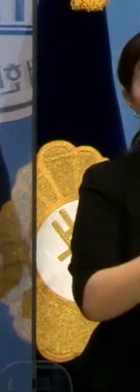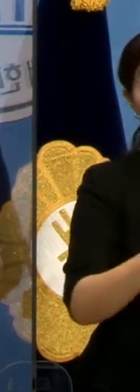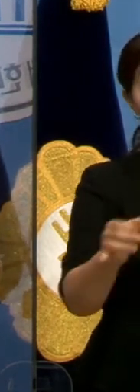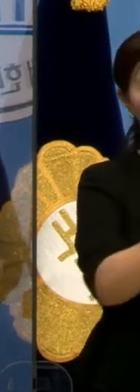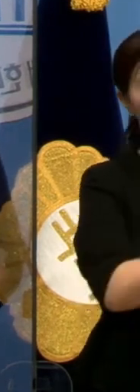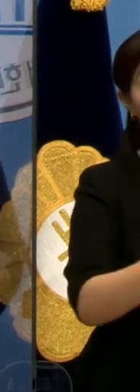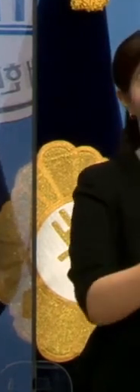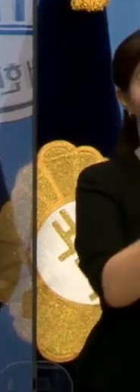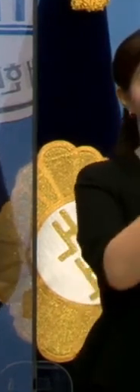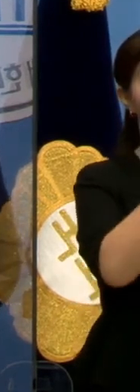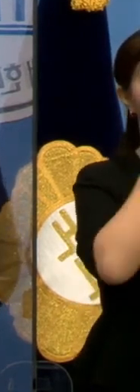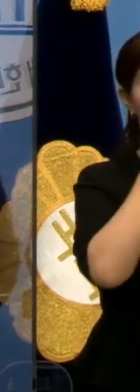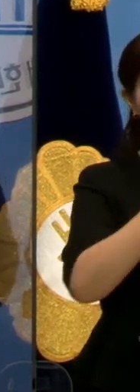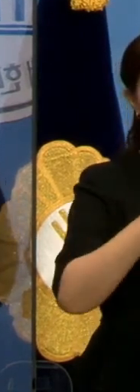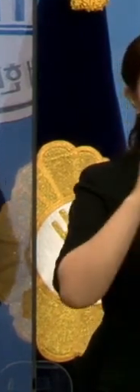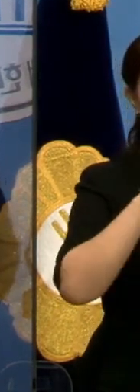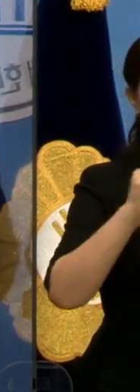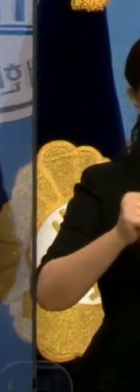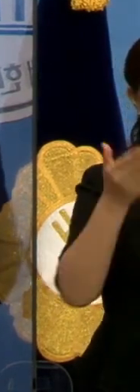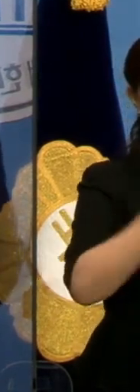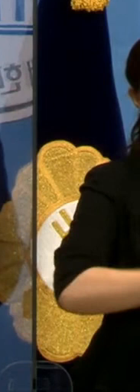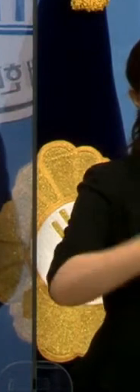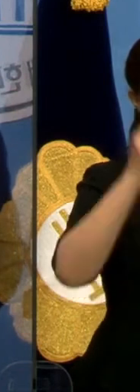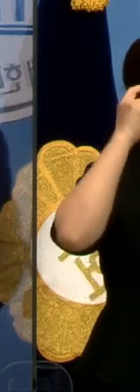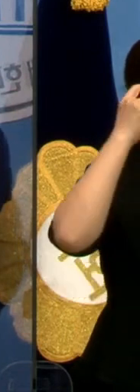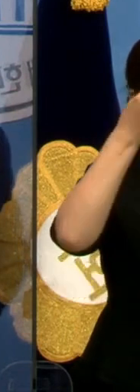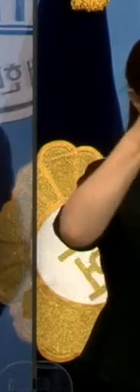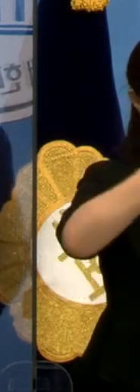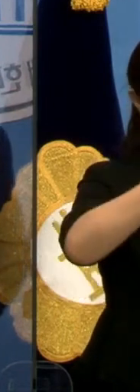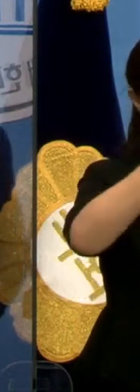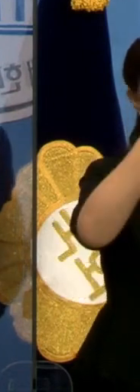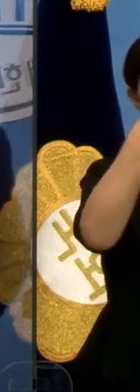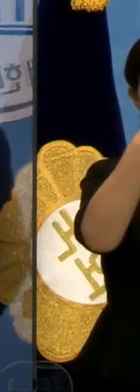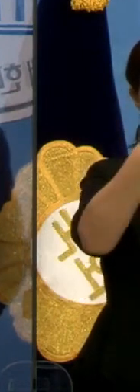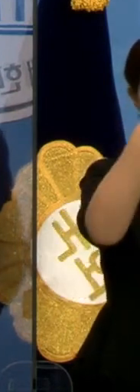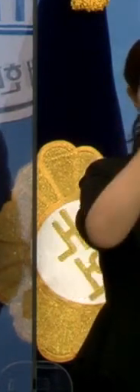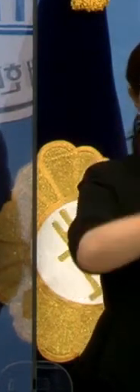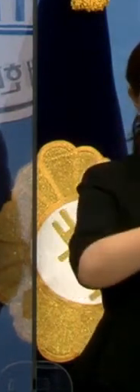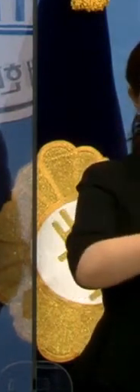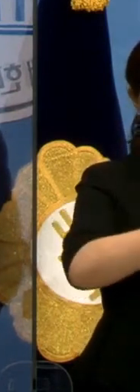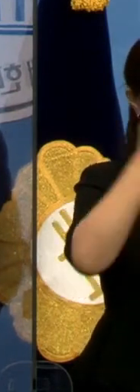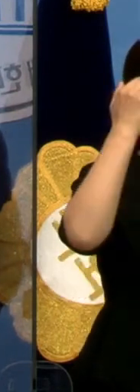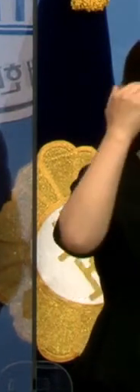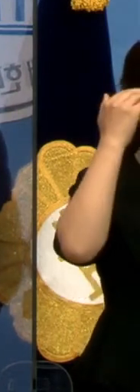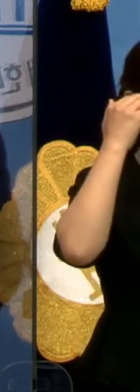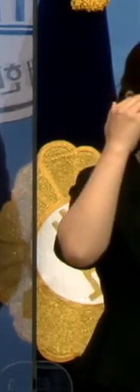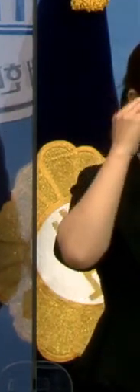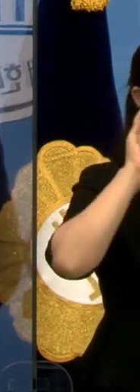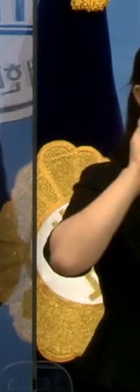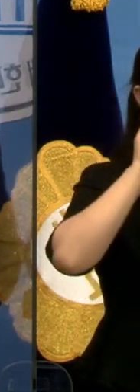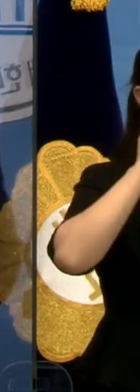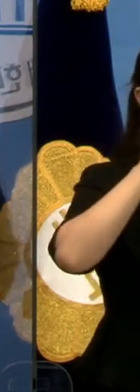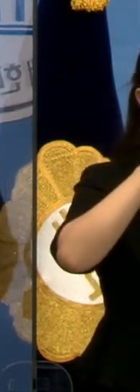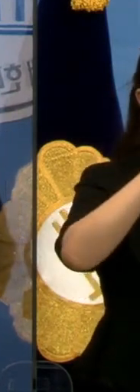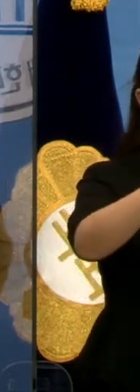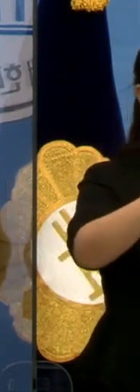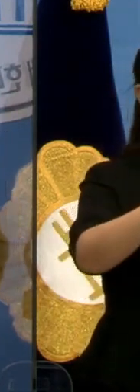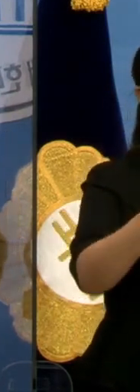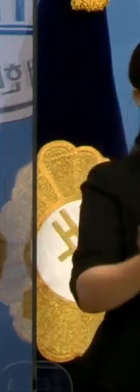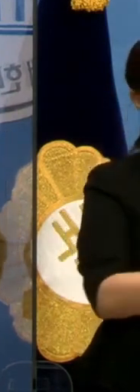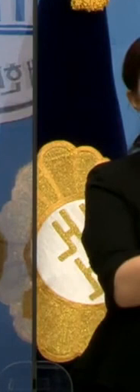가능해질 것입니다. 토지공개념 3법은 우리 사회의 핸들을 미래로 돌리는 담대한